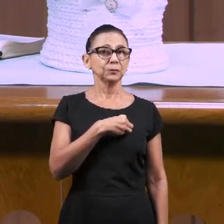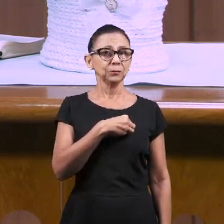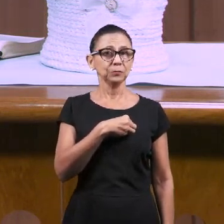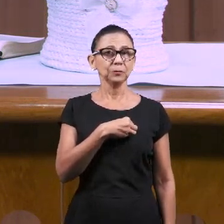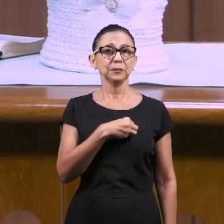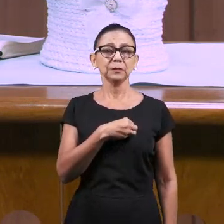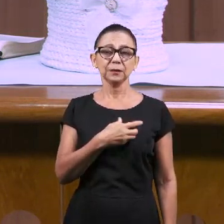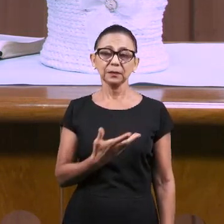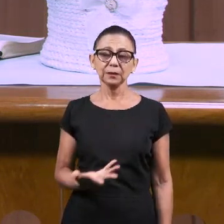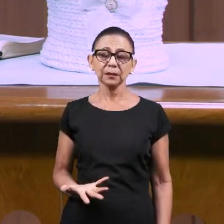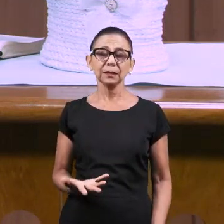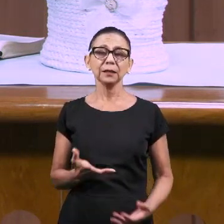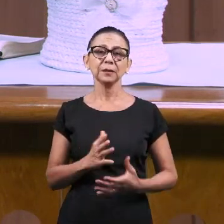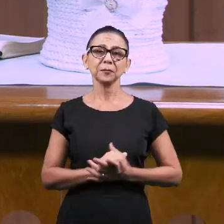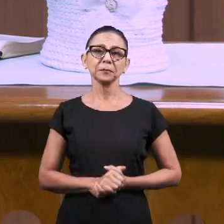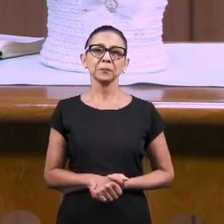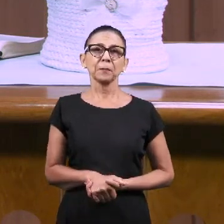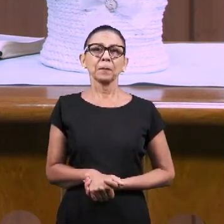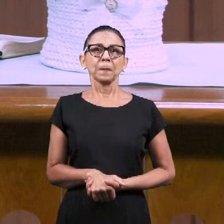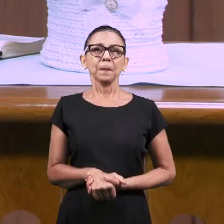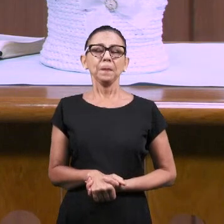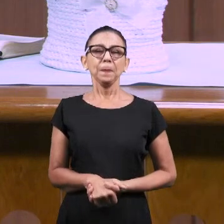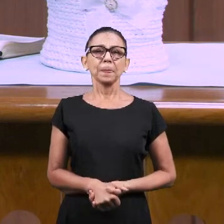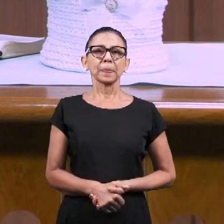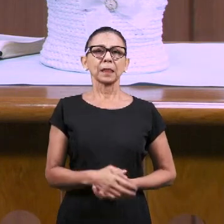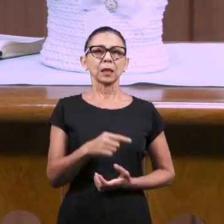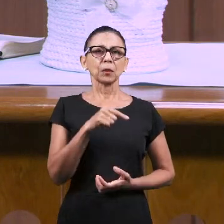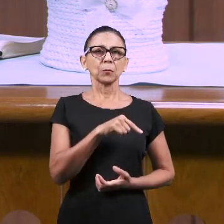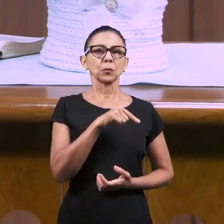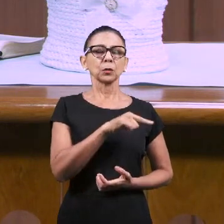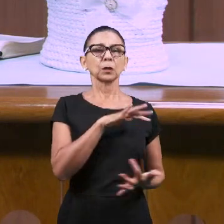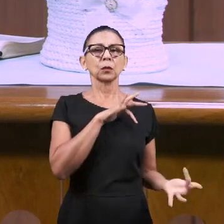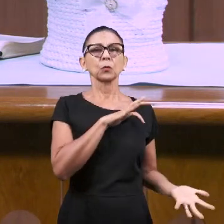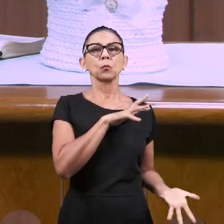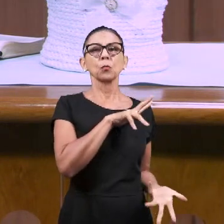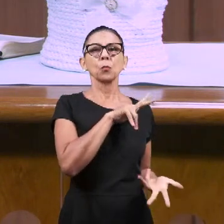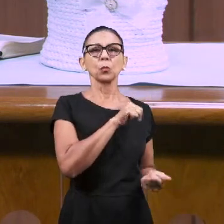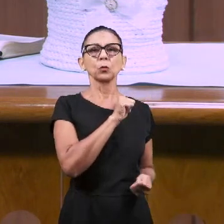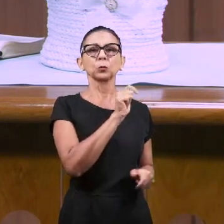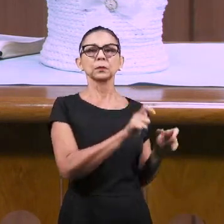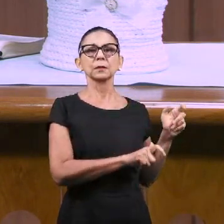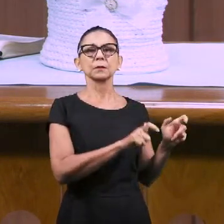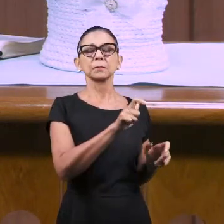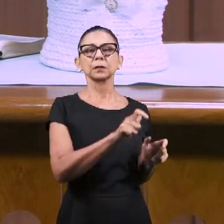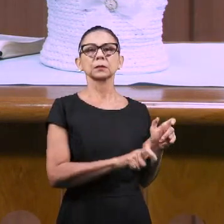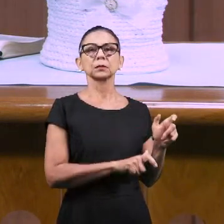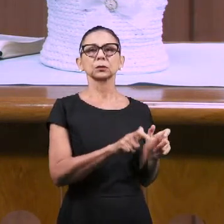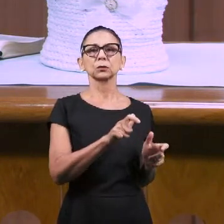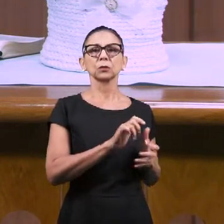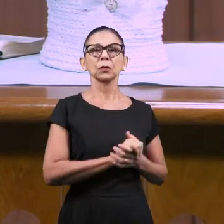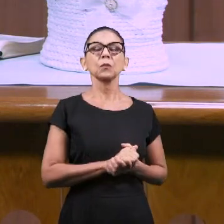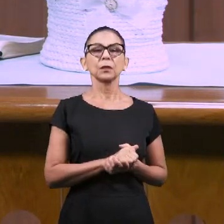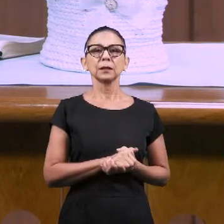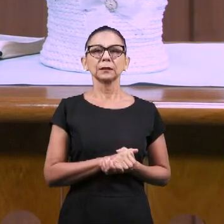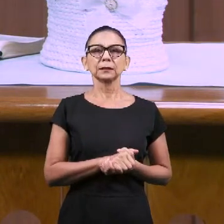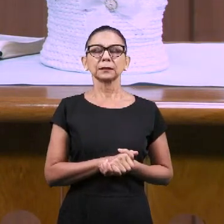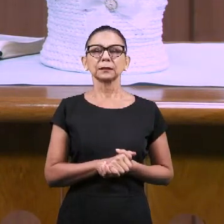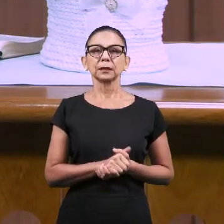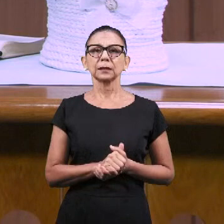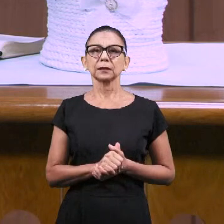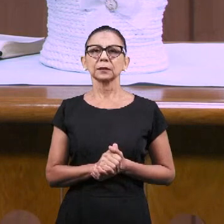ce que le monde a dit qui n'était pas bon, qui a renié, ce qui naturellement